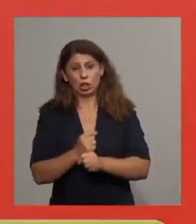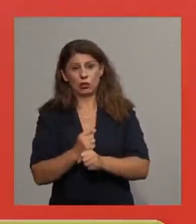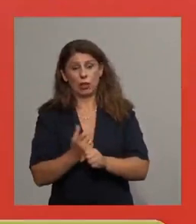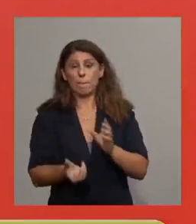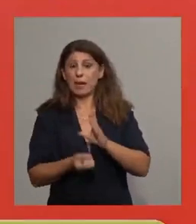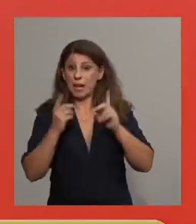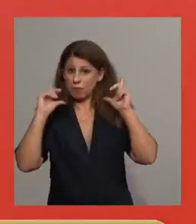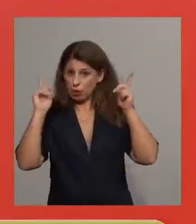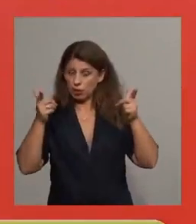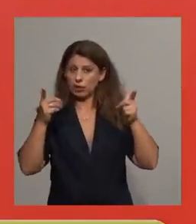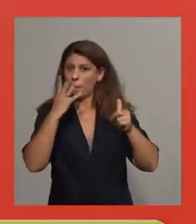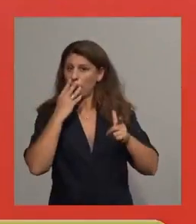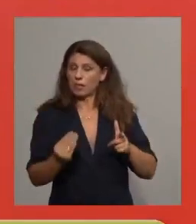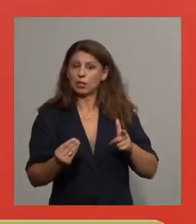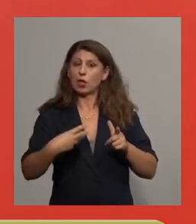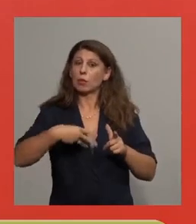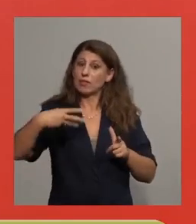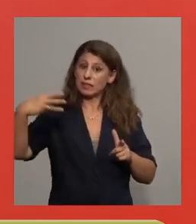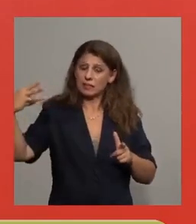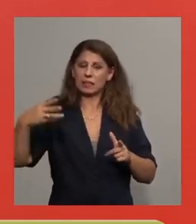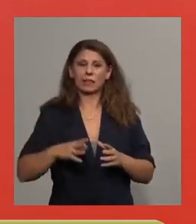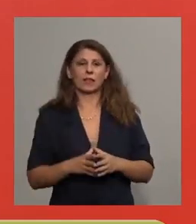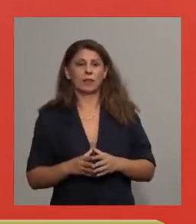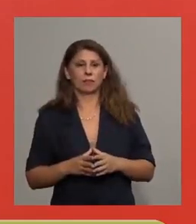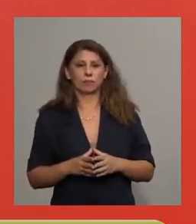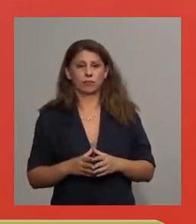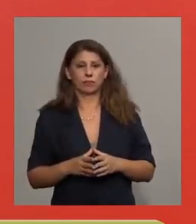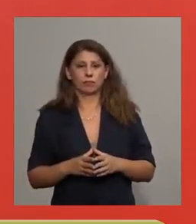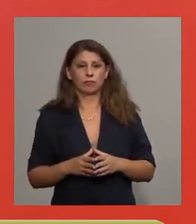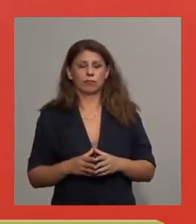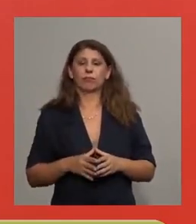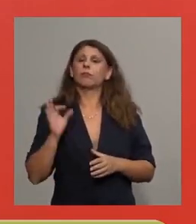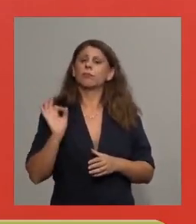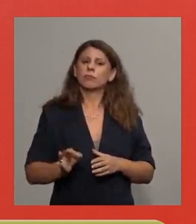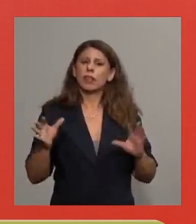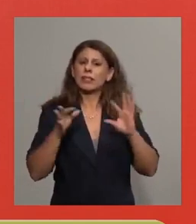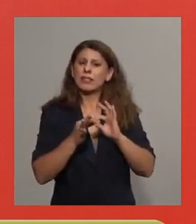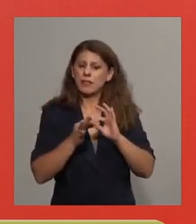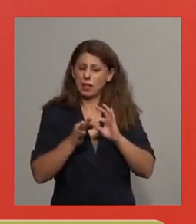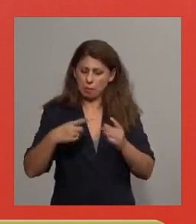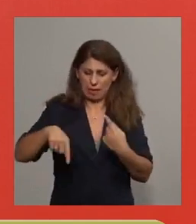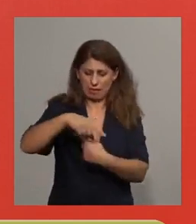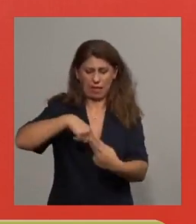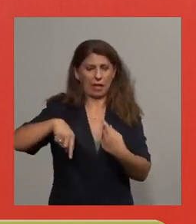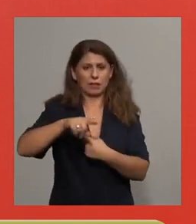Νέα Δημοκρατία, με ΠΑΣΟΚ, με ΣΥΡΙΖΑ, αλλά και κάθε συνδυασμό μεταξύ τους,